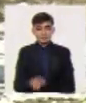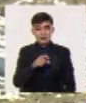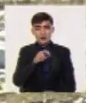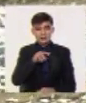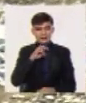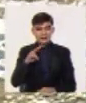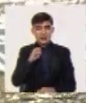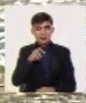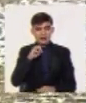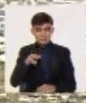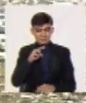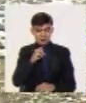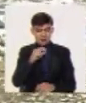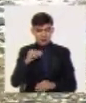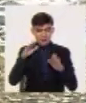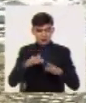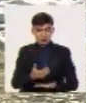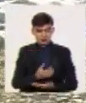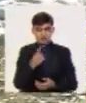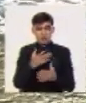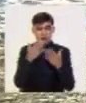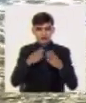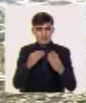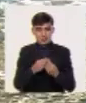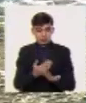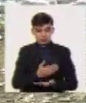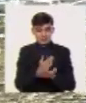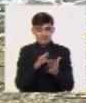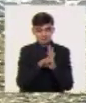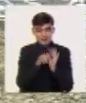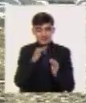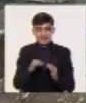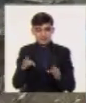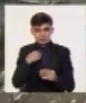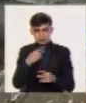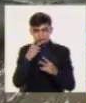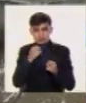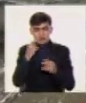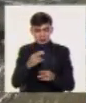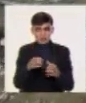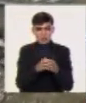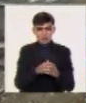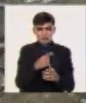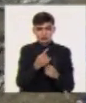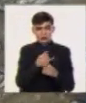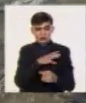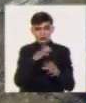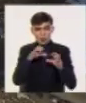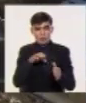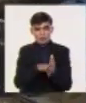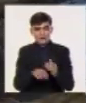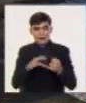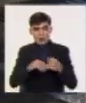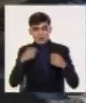адам саяжайында тұратын 100-ден астам отбасы кооператив төрайымынан көрмегеніміз жоқ деп отыр. Айтуларынша төрайым заңсыз жер